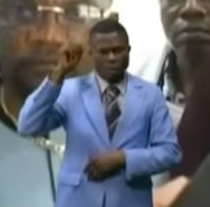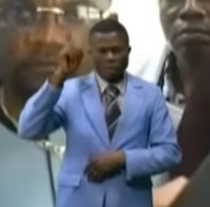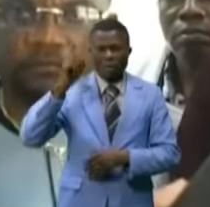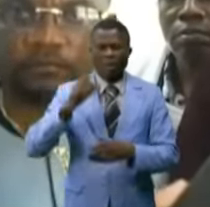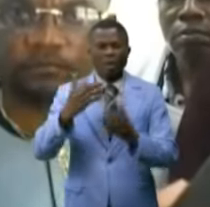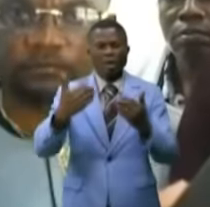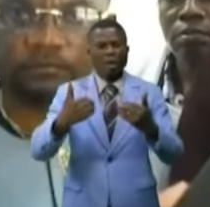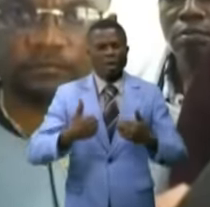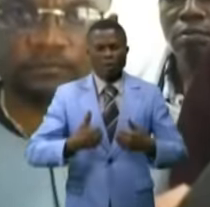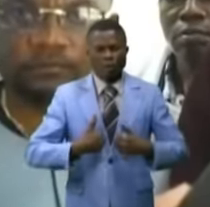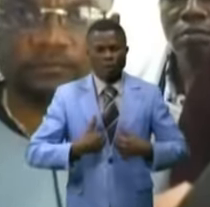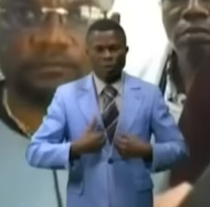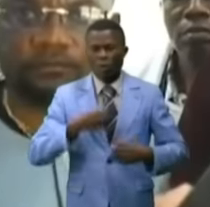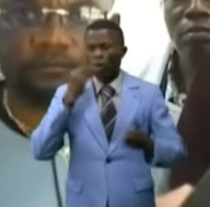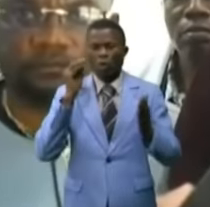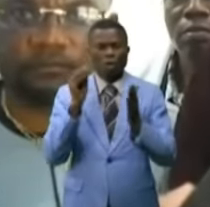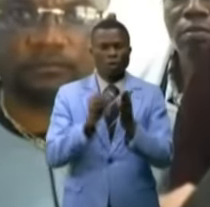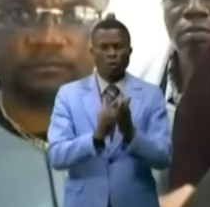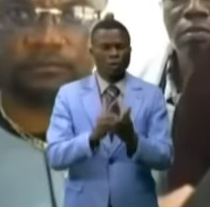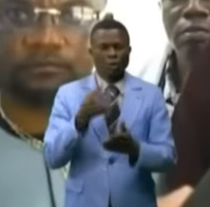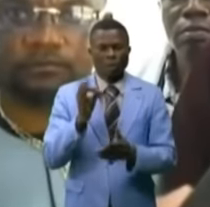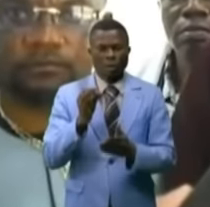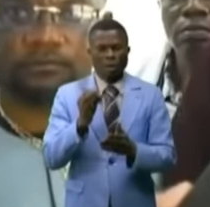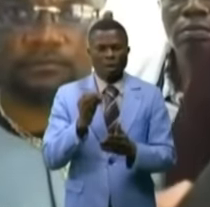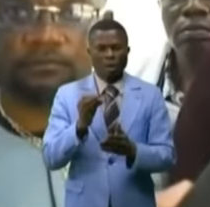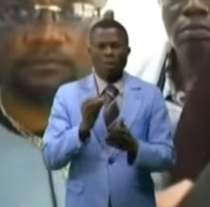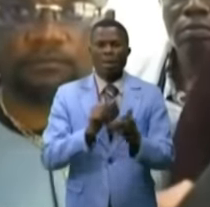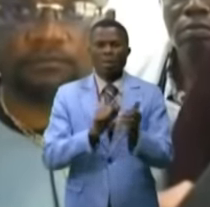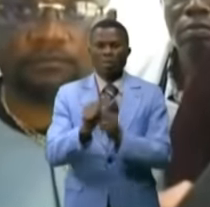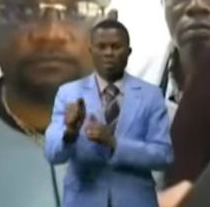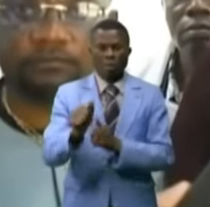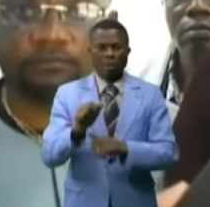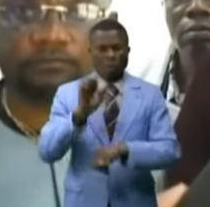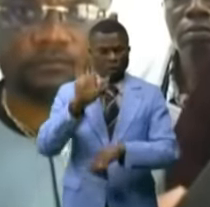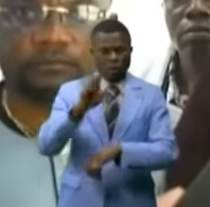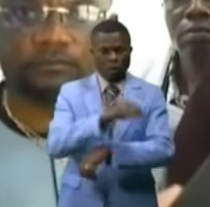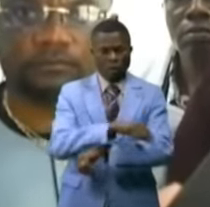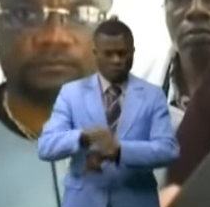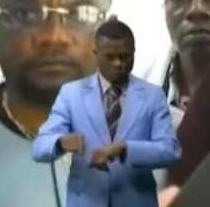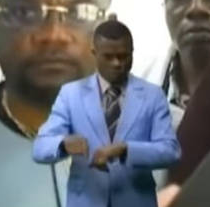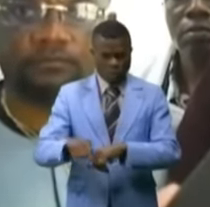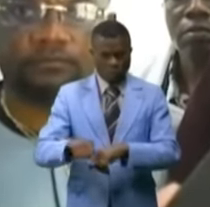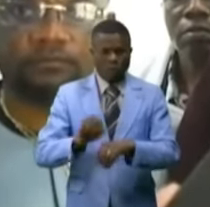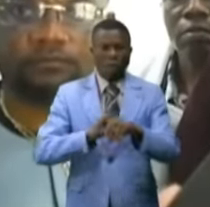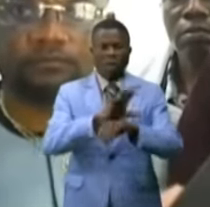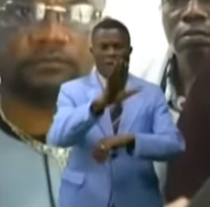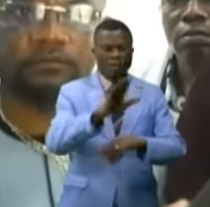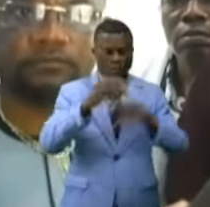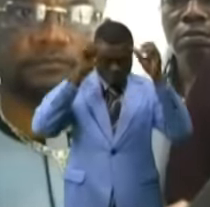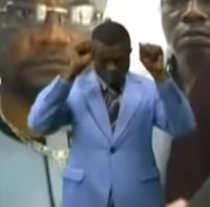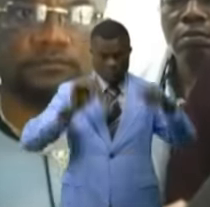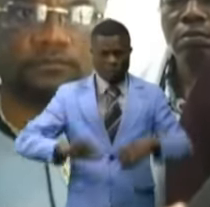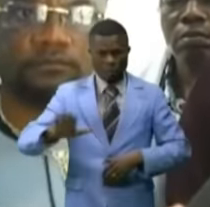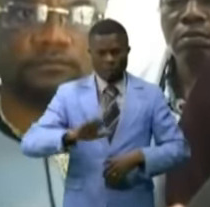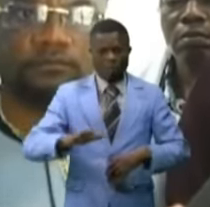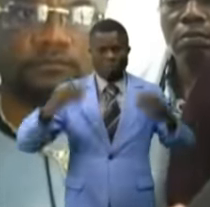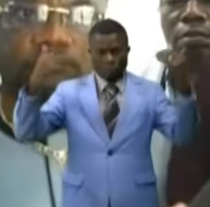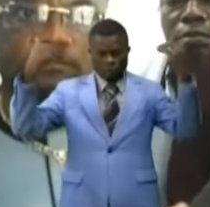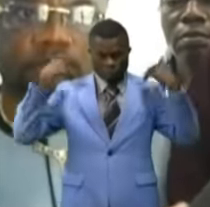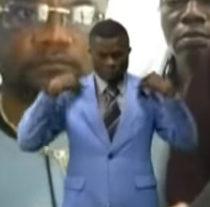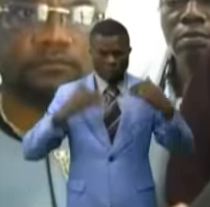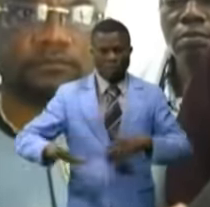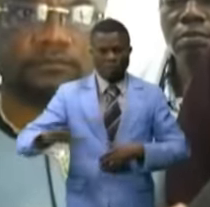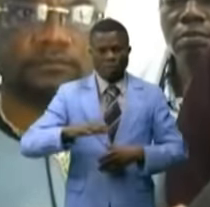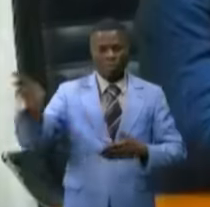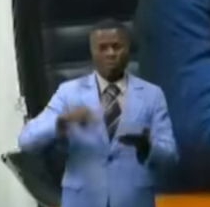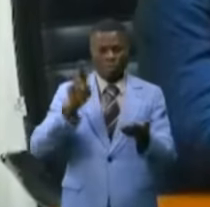eu des ordonnances. C'était passé à son cabinet et il a envoyé au chef de l'État. Le chef de l'État a signé